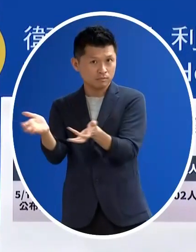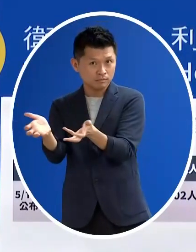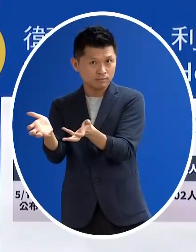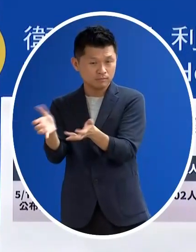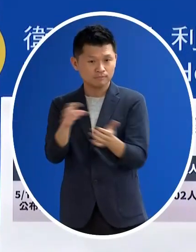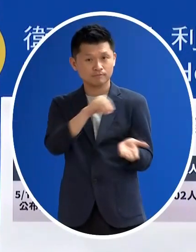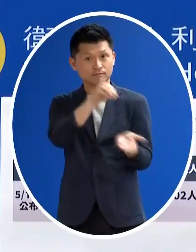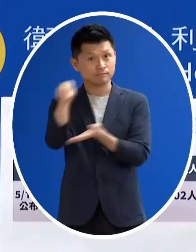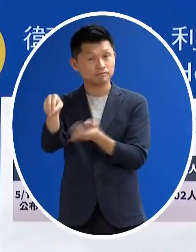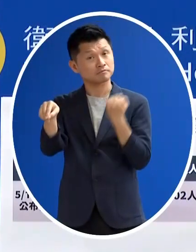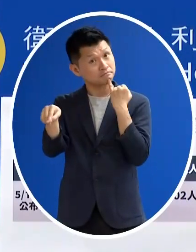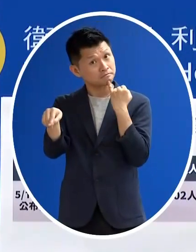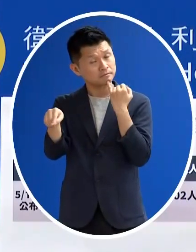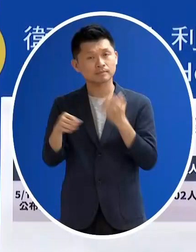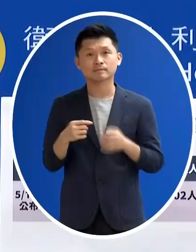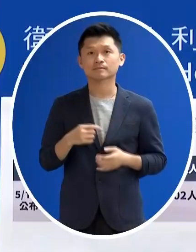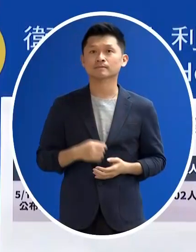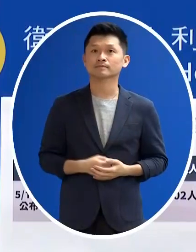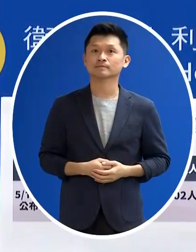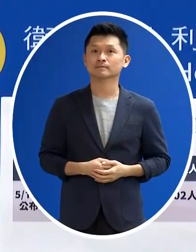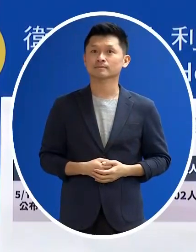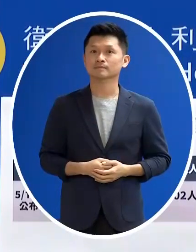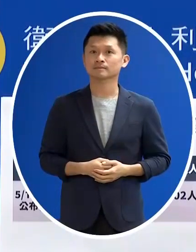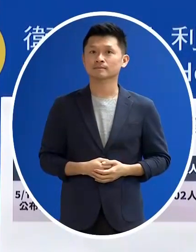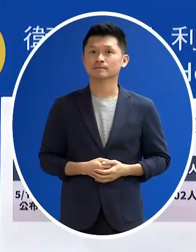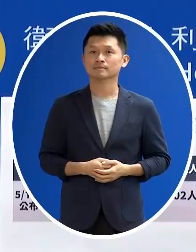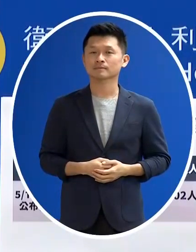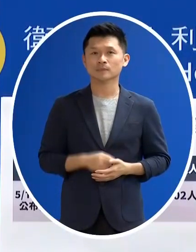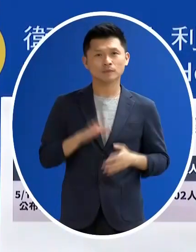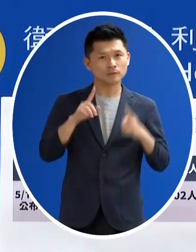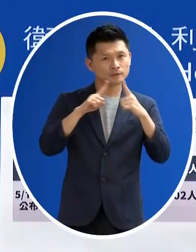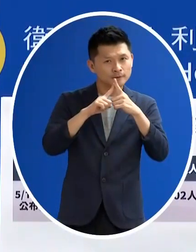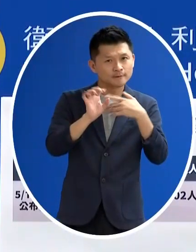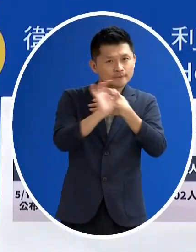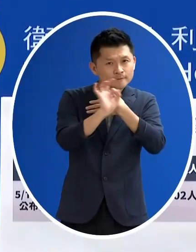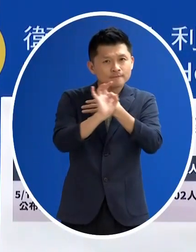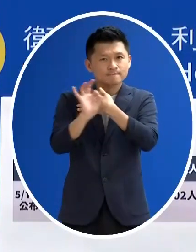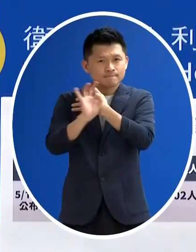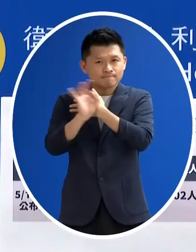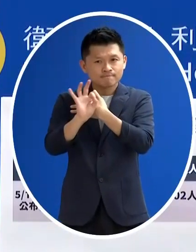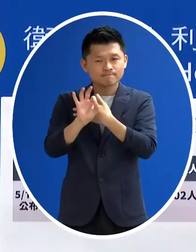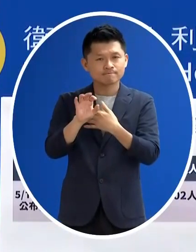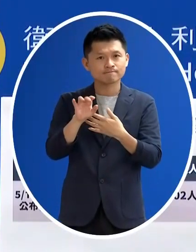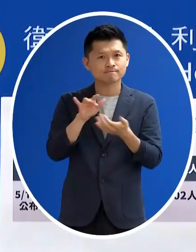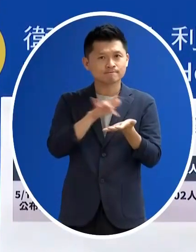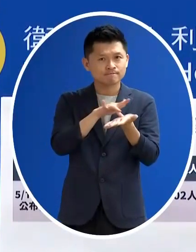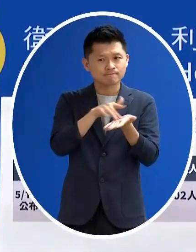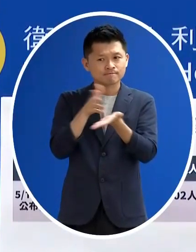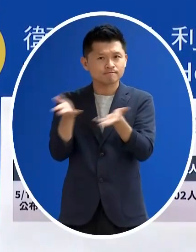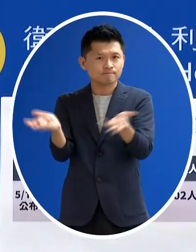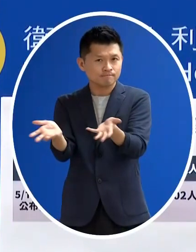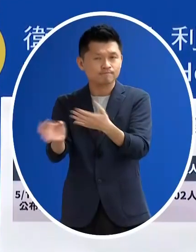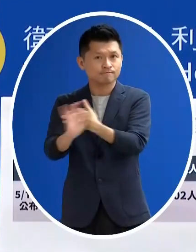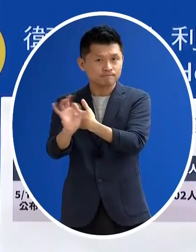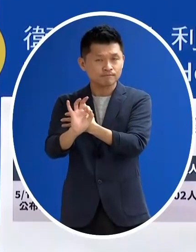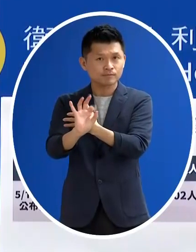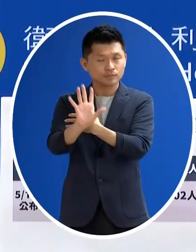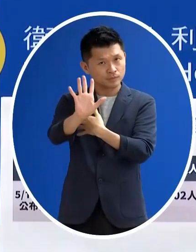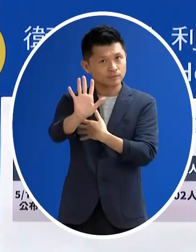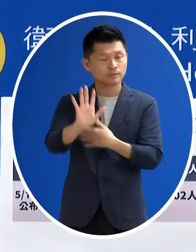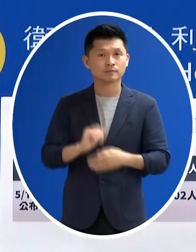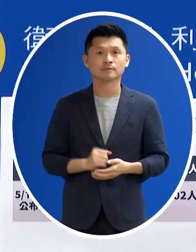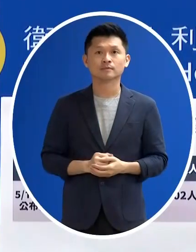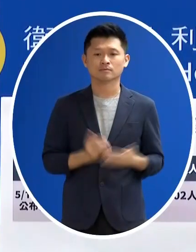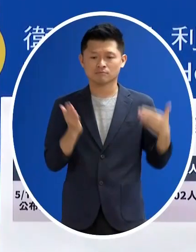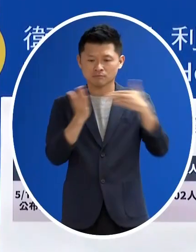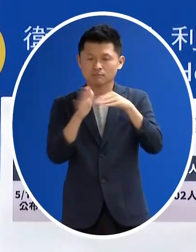色。接着当然有一些人也试着用这个样的一个药物来做治疗，那不过